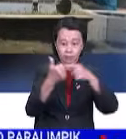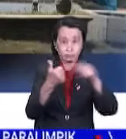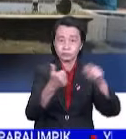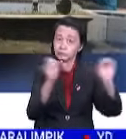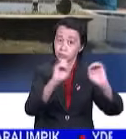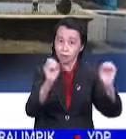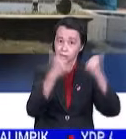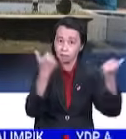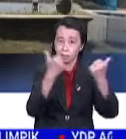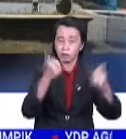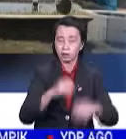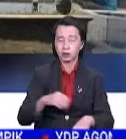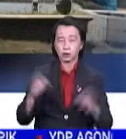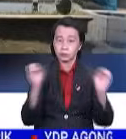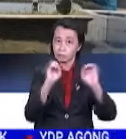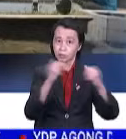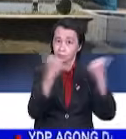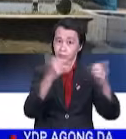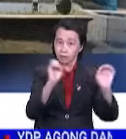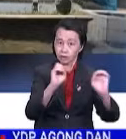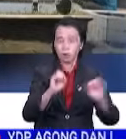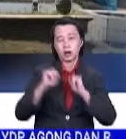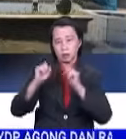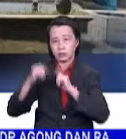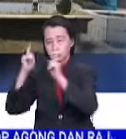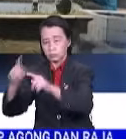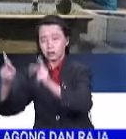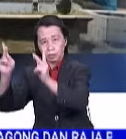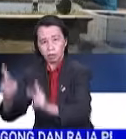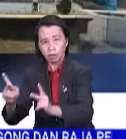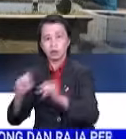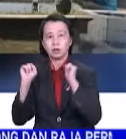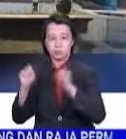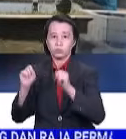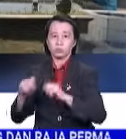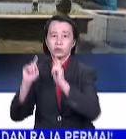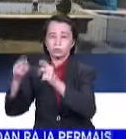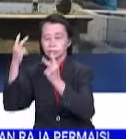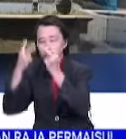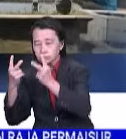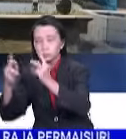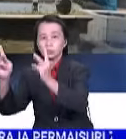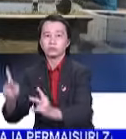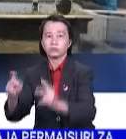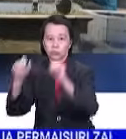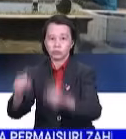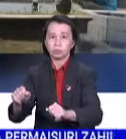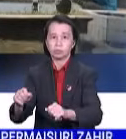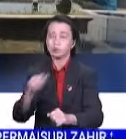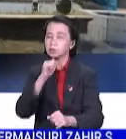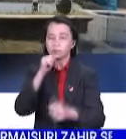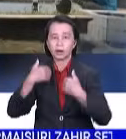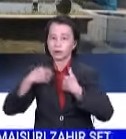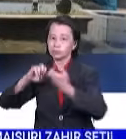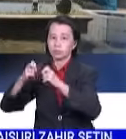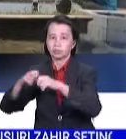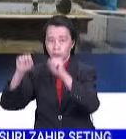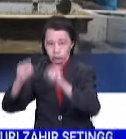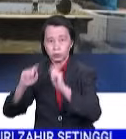zerah kubu sebenarnya tidak menjadi satu isu dan dibenarkan yang